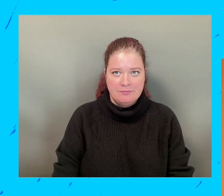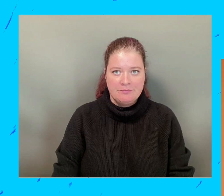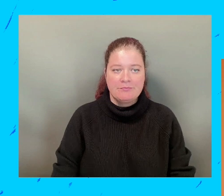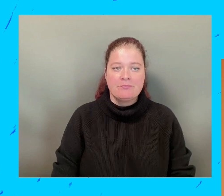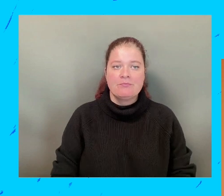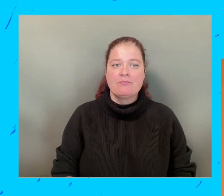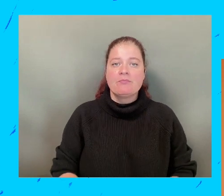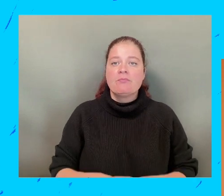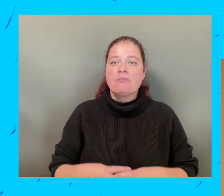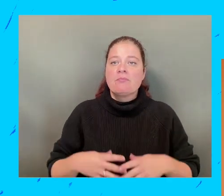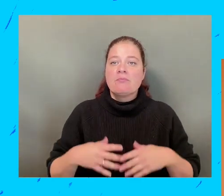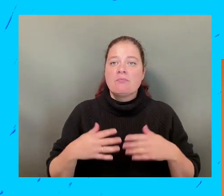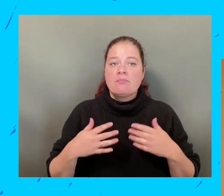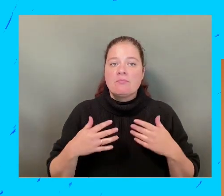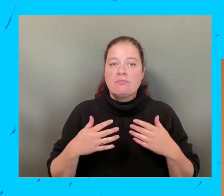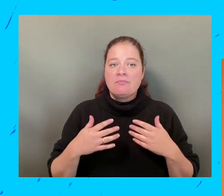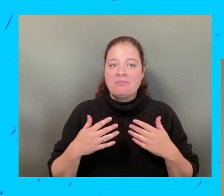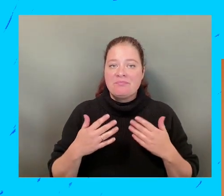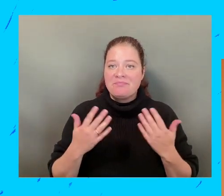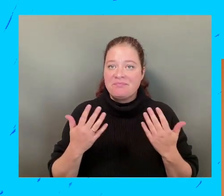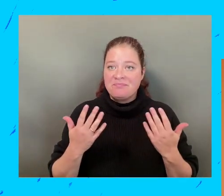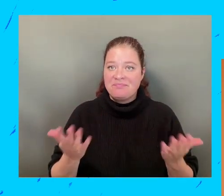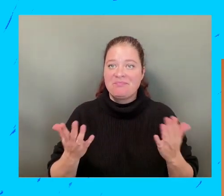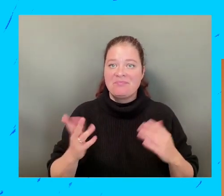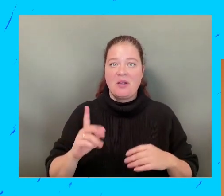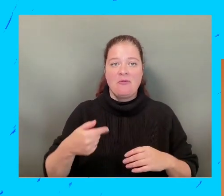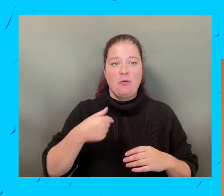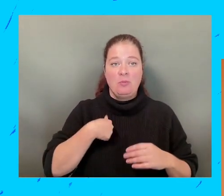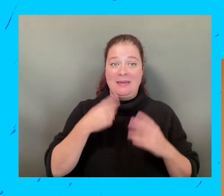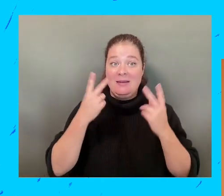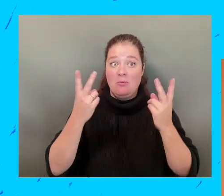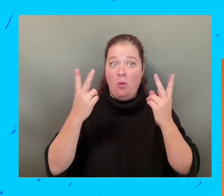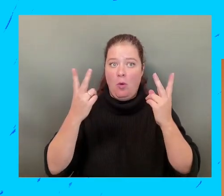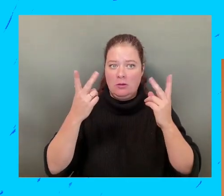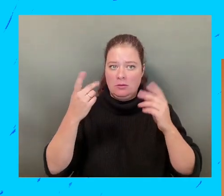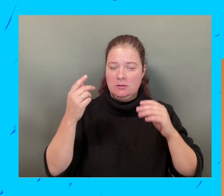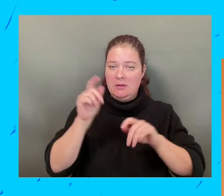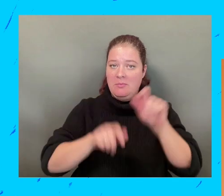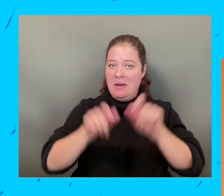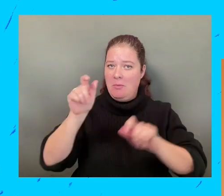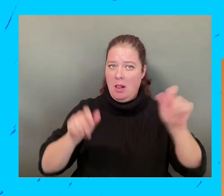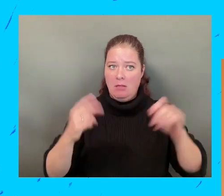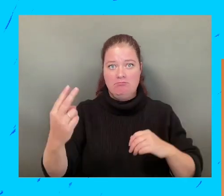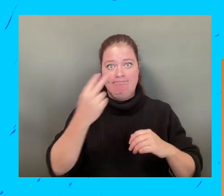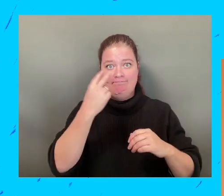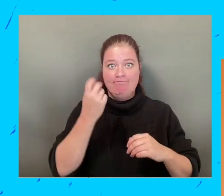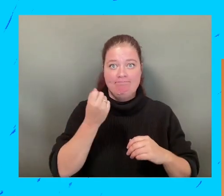and decide to be who I want to be. But what about other people? What about other children?